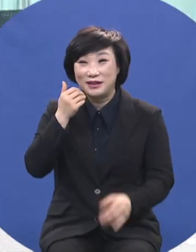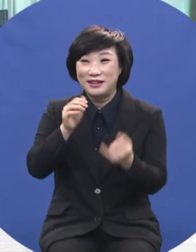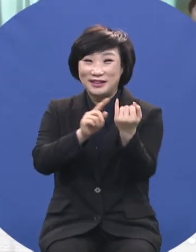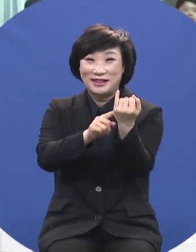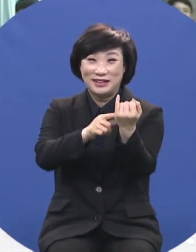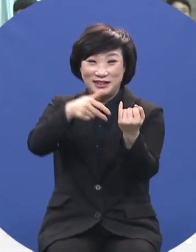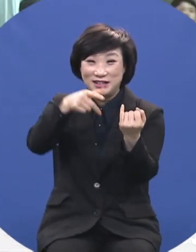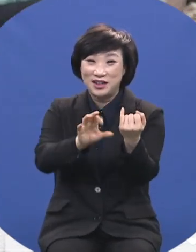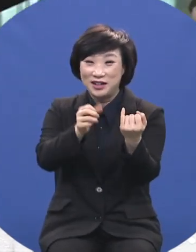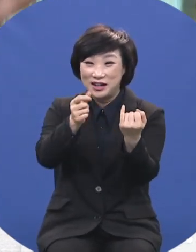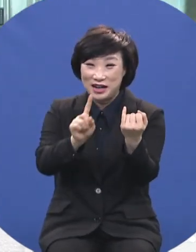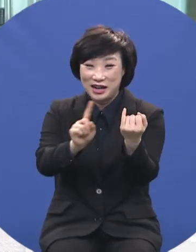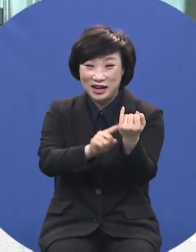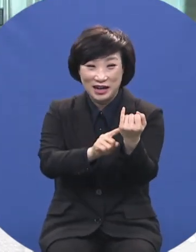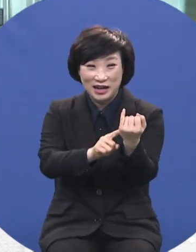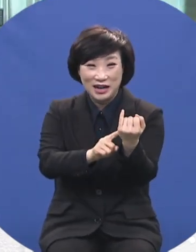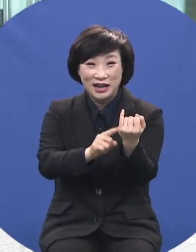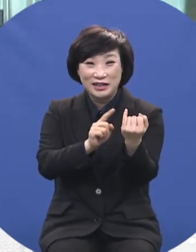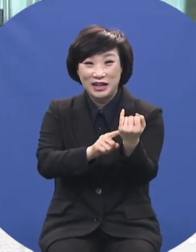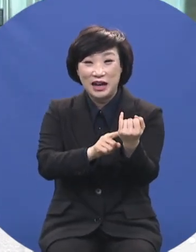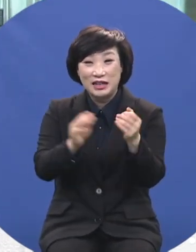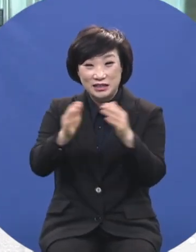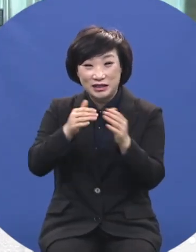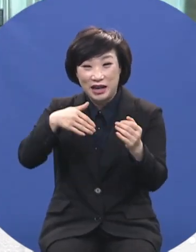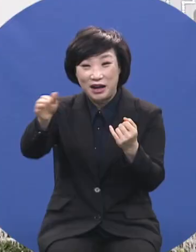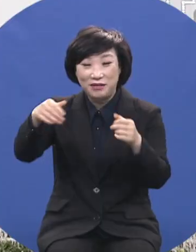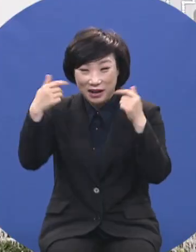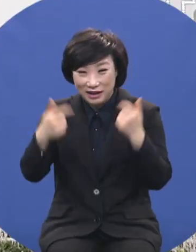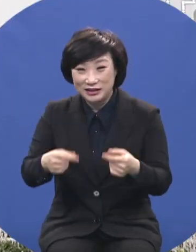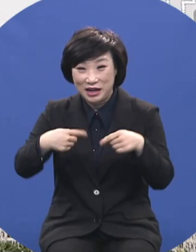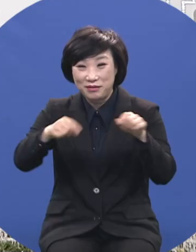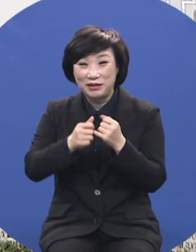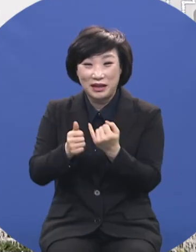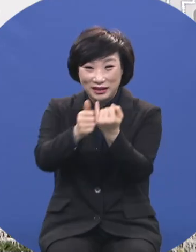정아야 집에 가면 항상 함께 있는 사람이 누구요?